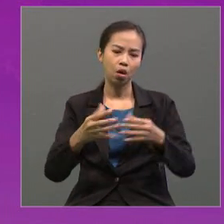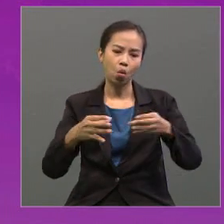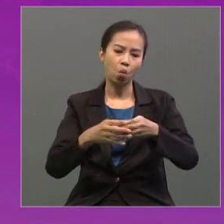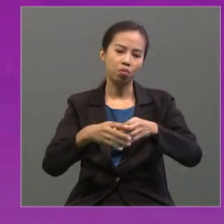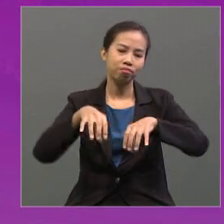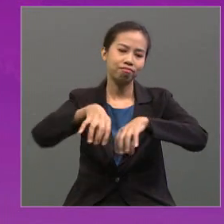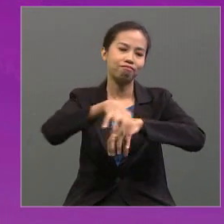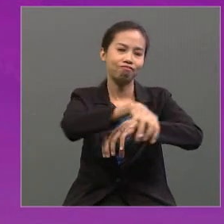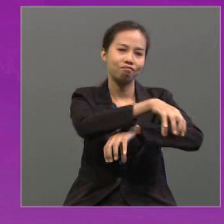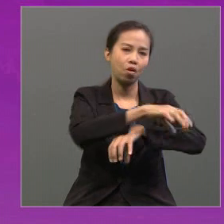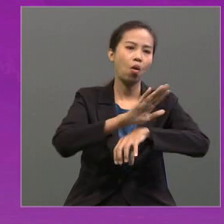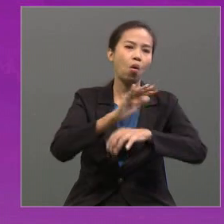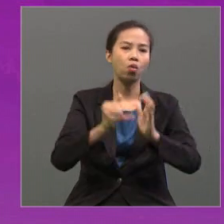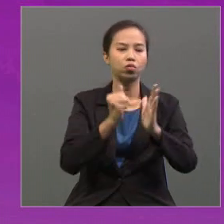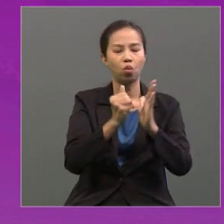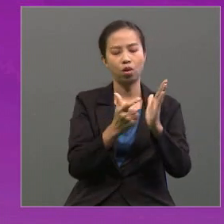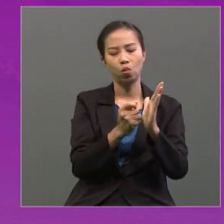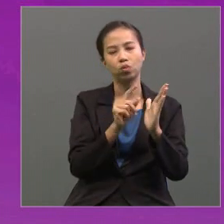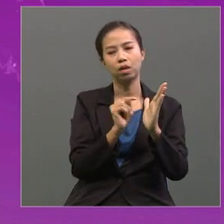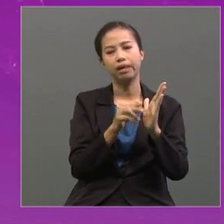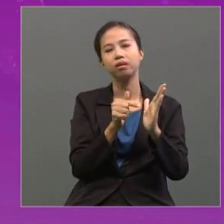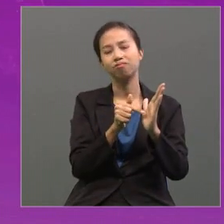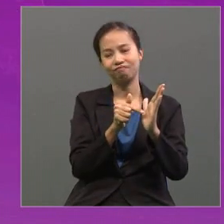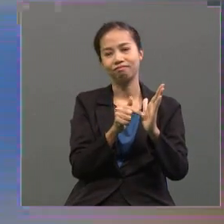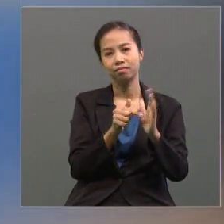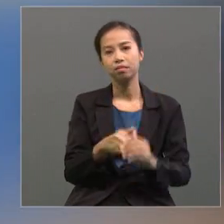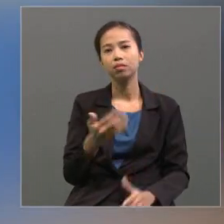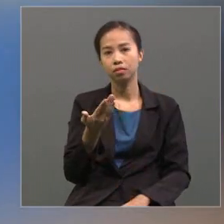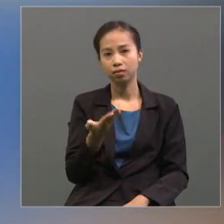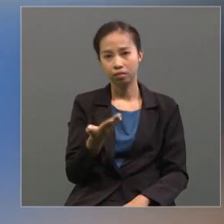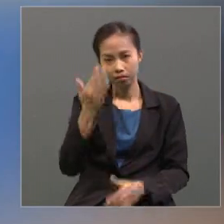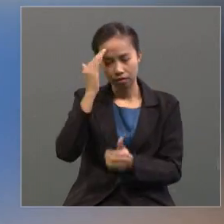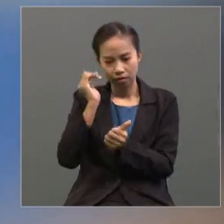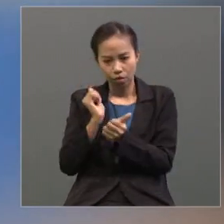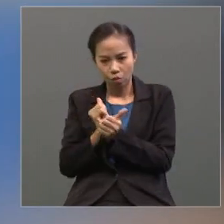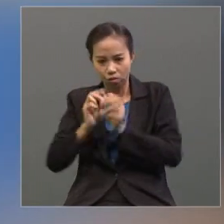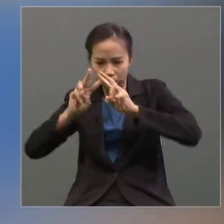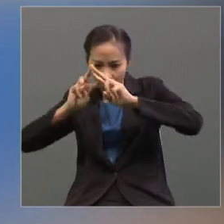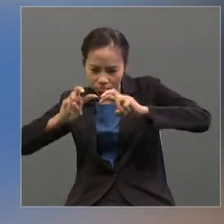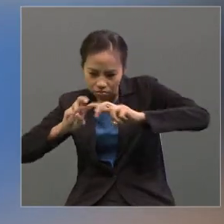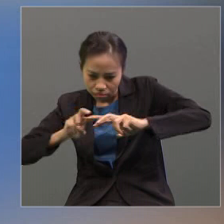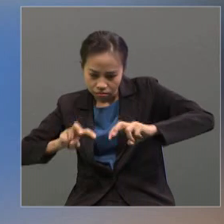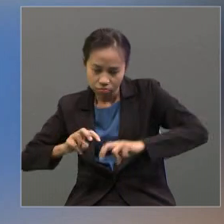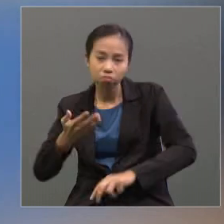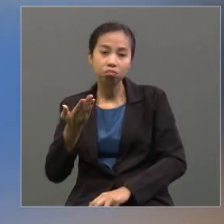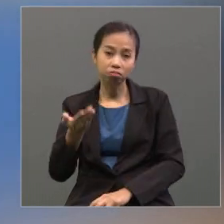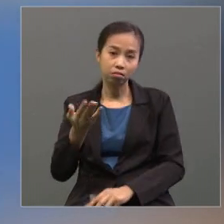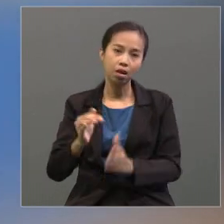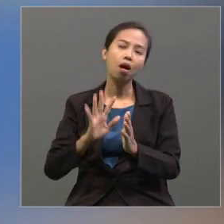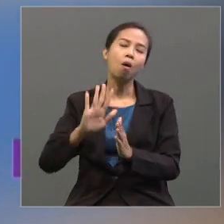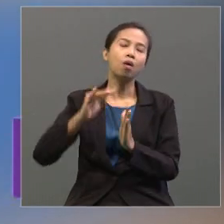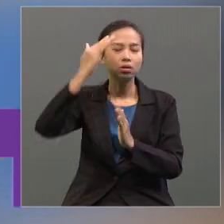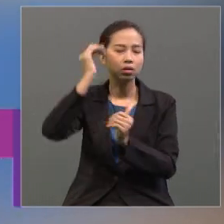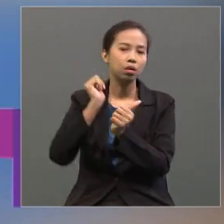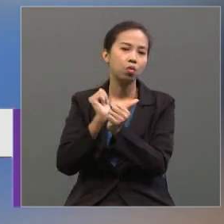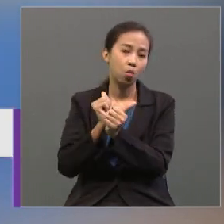จากในพื้นที่ของจังหวัดอุทัยธานีค่ะนี่แหละค่ะเป็นชุดสืบสวนนะคะกองกำกับการตำรวจภูธรจังหวัดหนองคายค่ะ